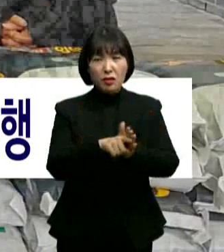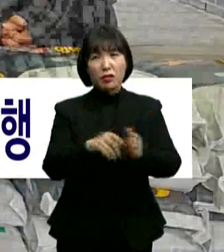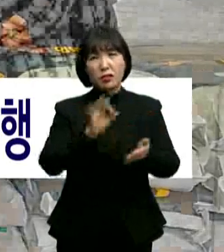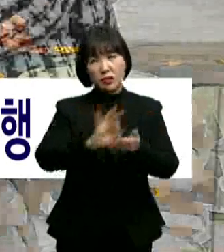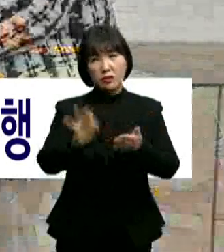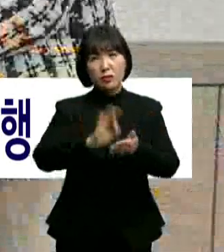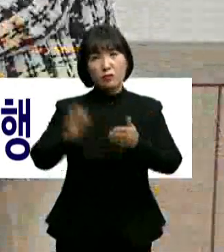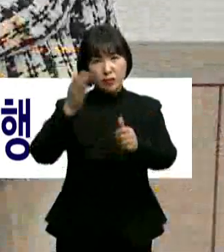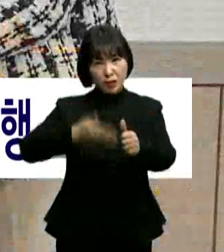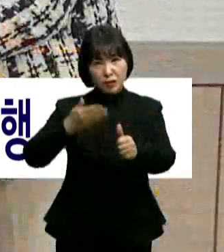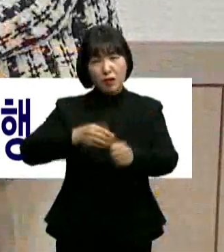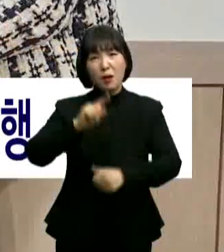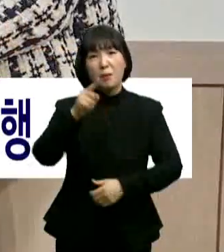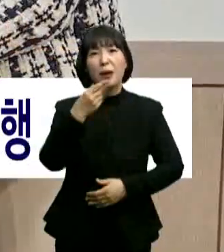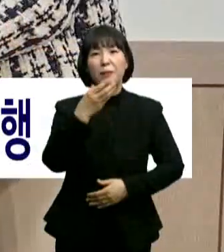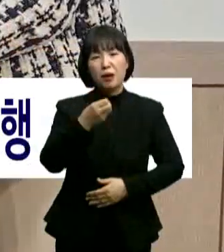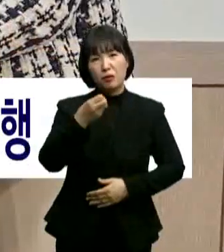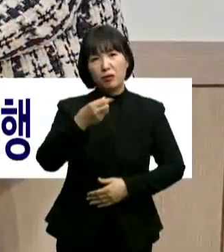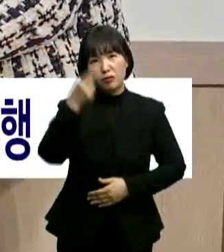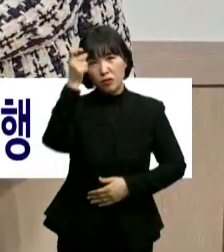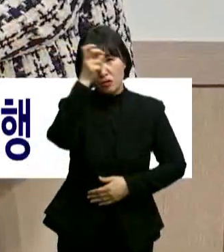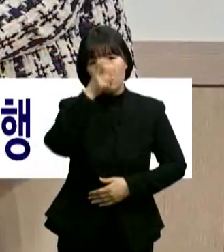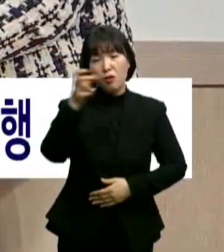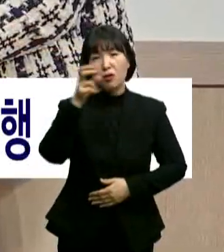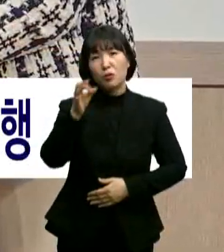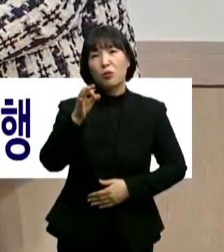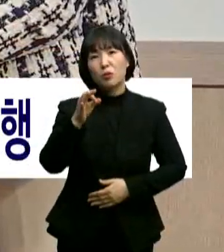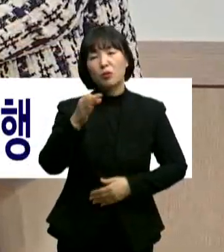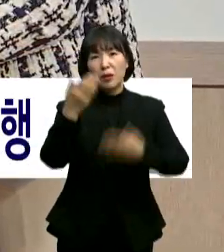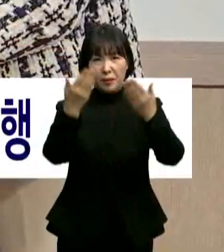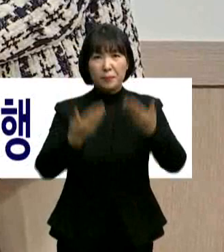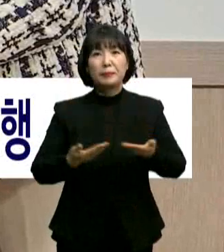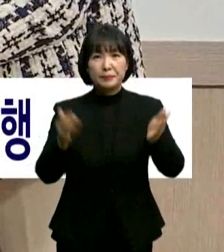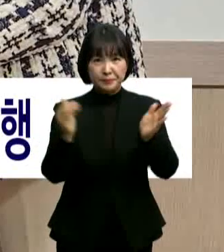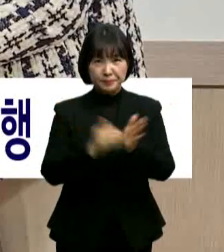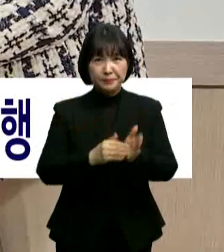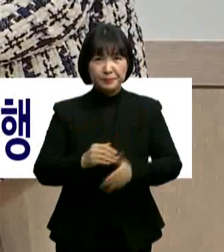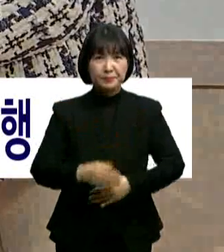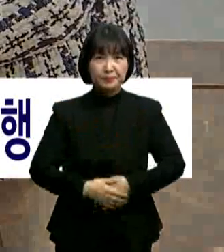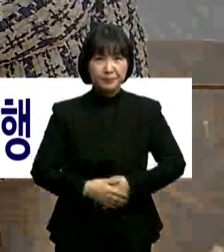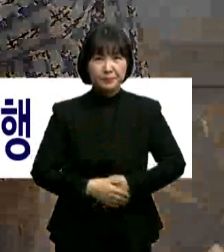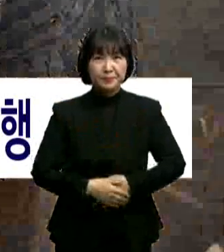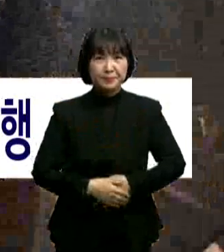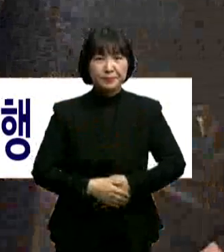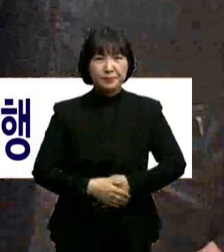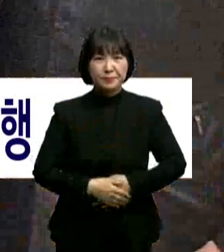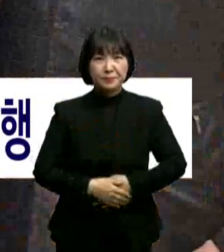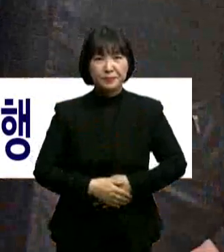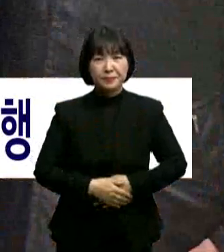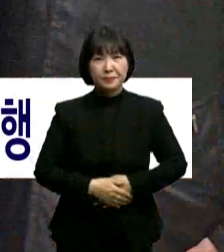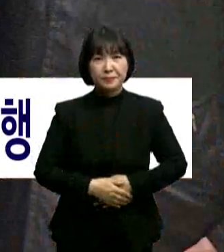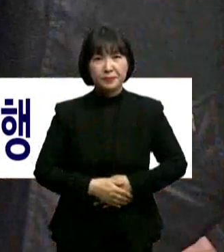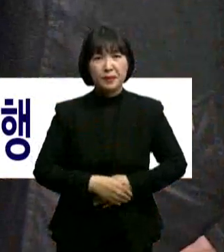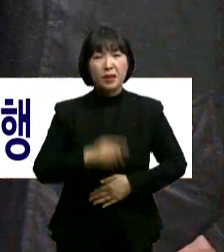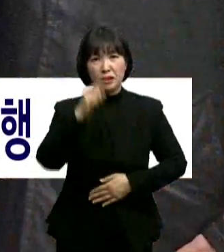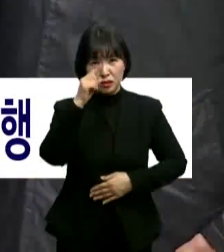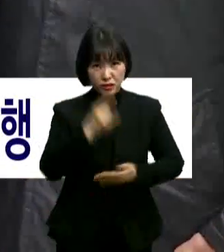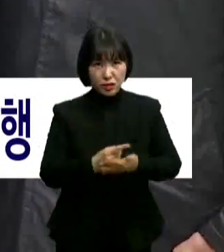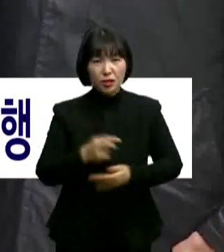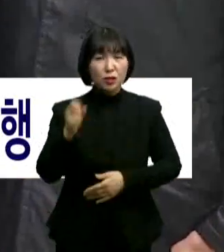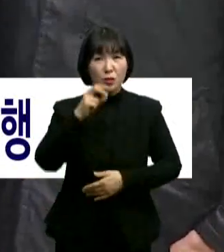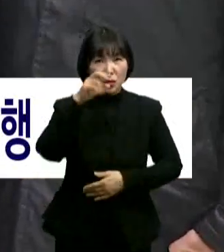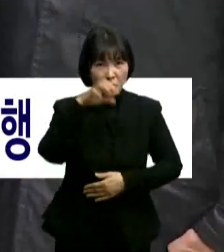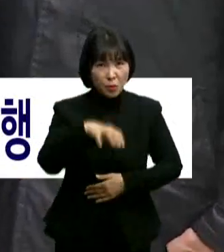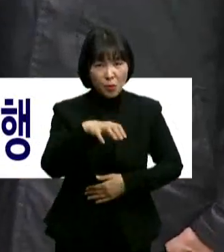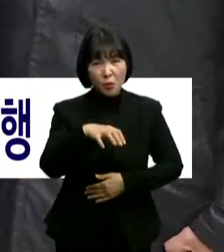아울로 미추월구 시설관리공단과 숭이 종합 사회 복지관은 지난 12일을 시작으로 희동 용현동